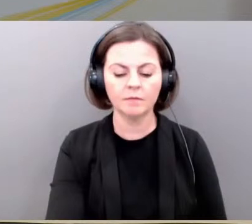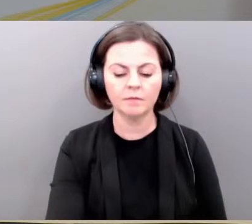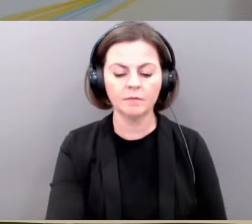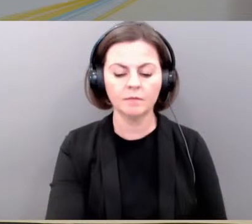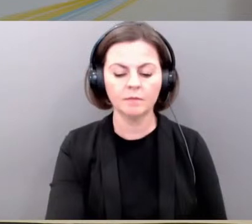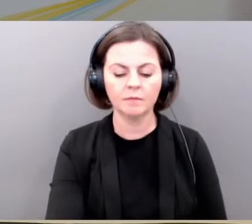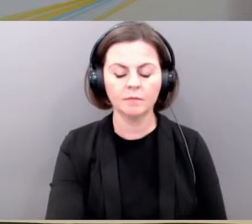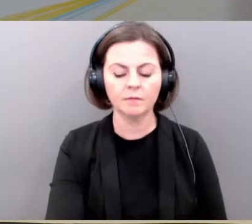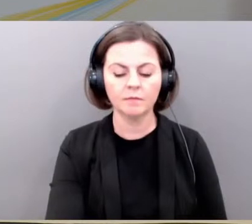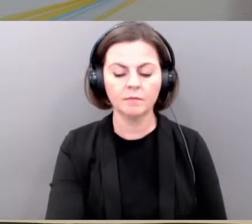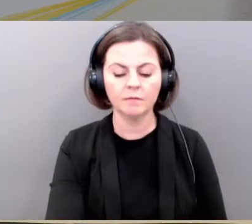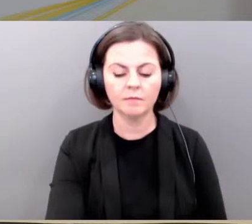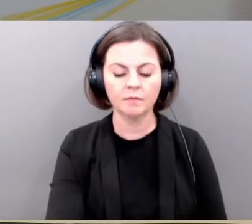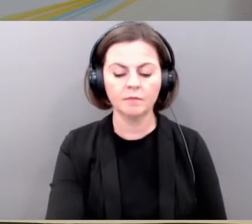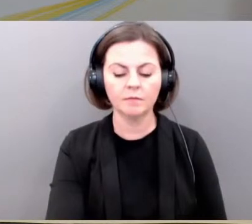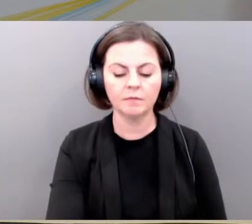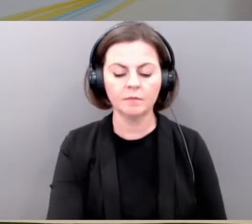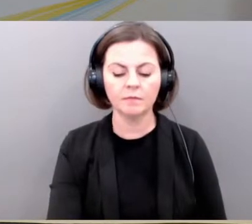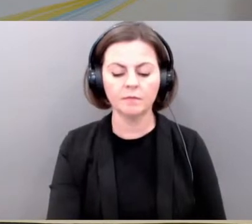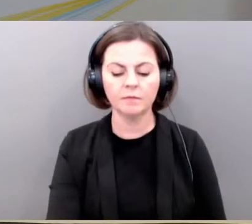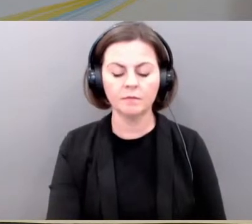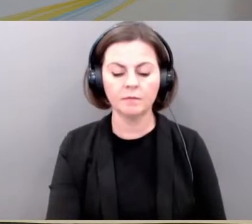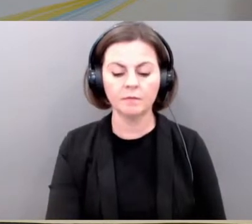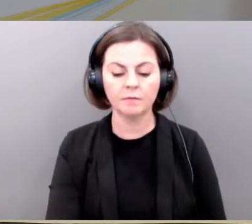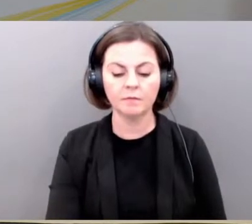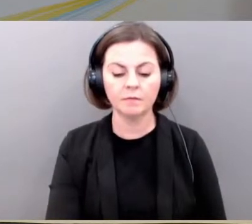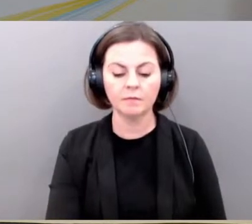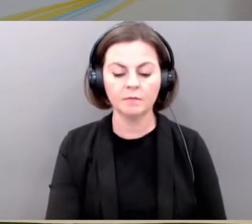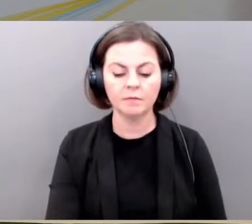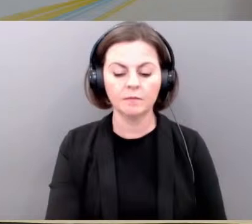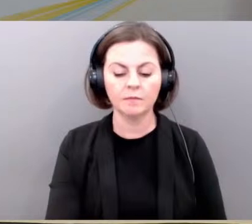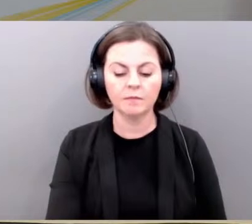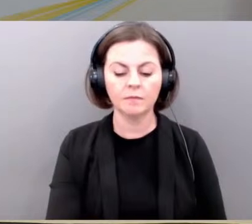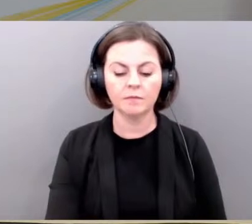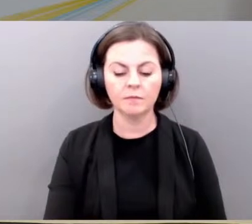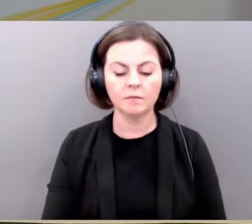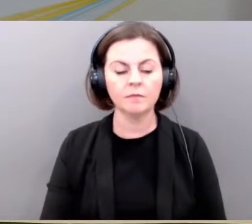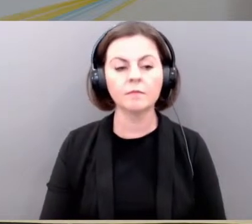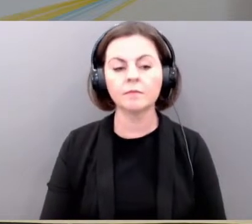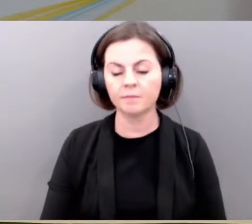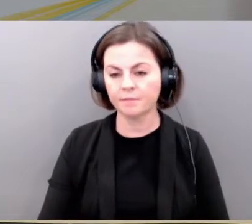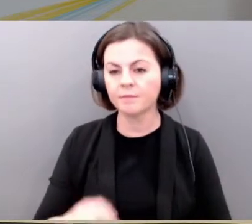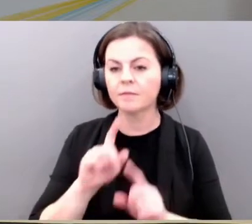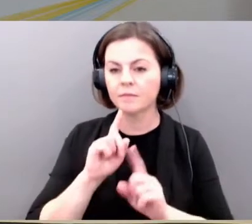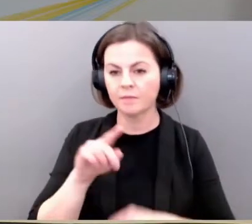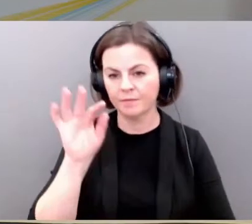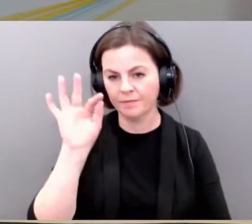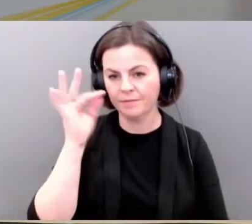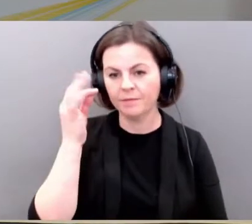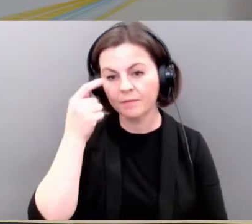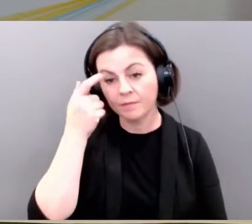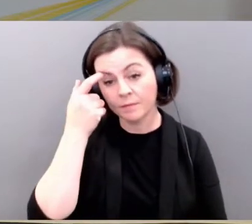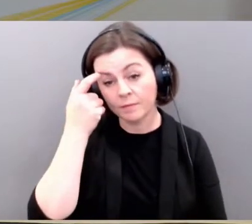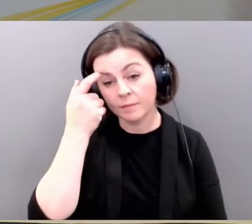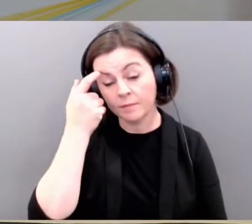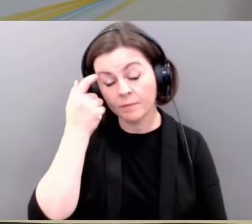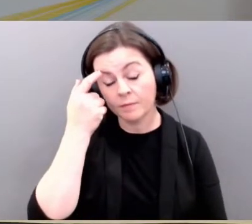comment allez-vous faire le suivi avec eux pour la deuxième dose? Alors, de bonnes questions.